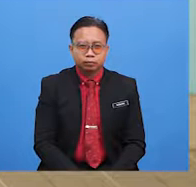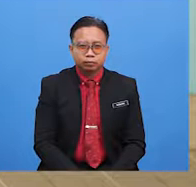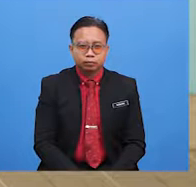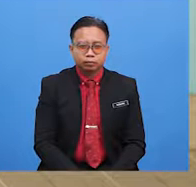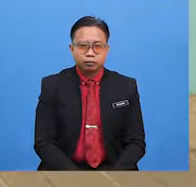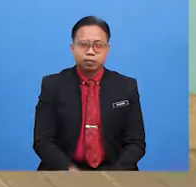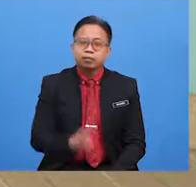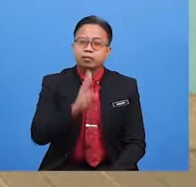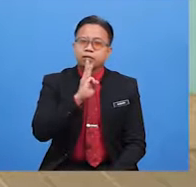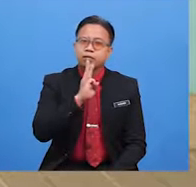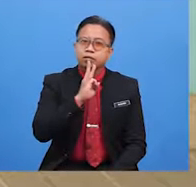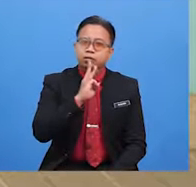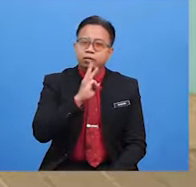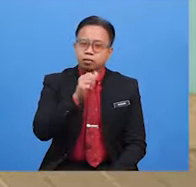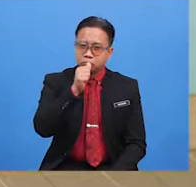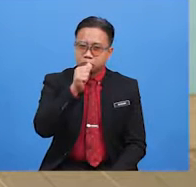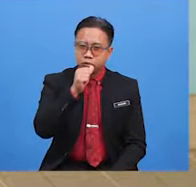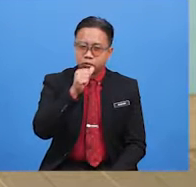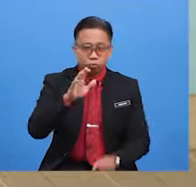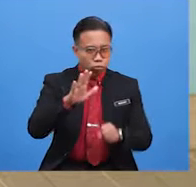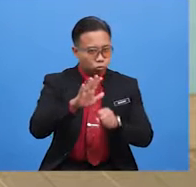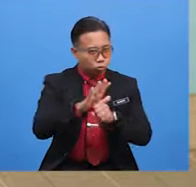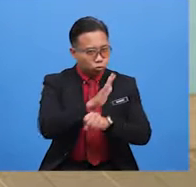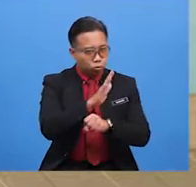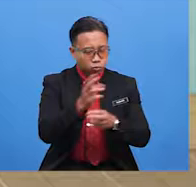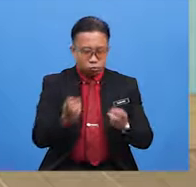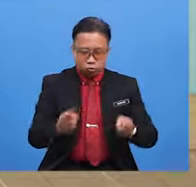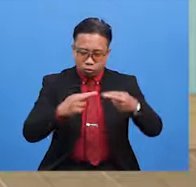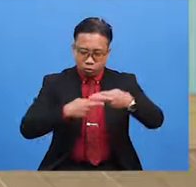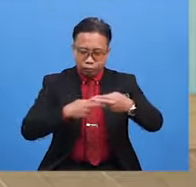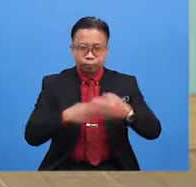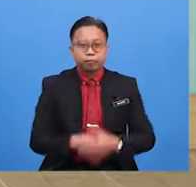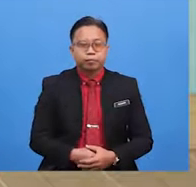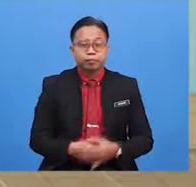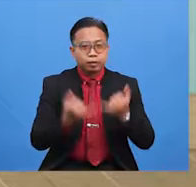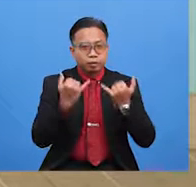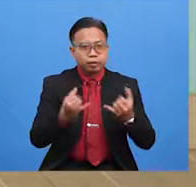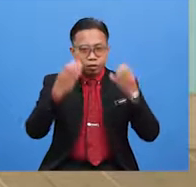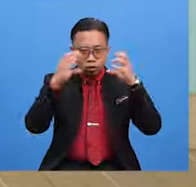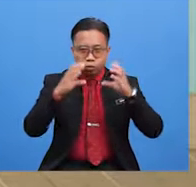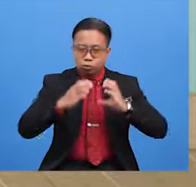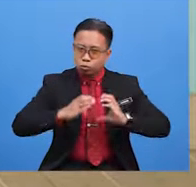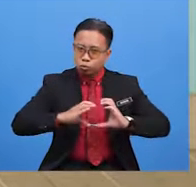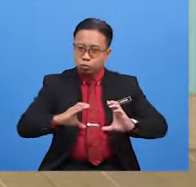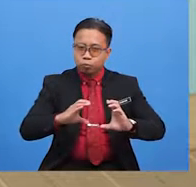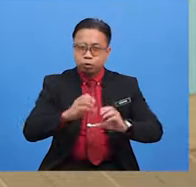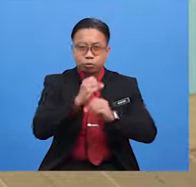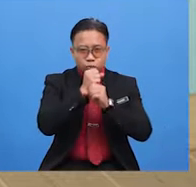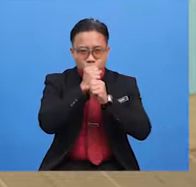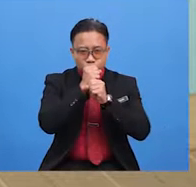Ya, air minuman yang dituang juga memenuhi luang dalam bika tersebut. Sekarang cikgu akan cuba meniup balon